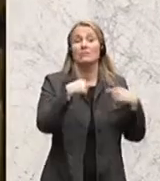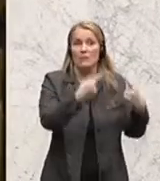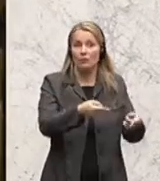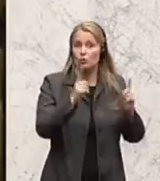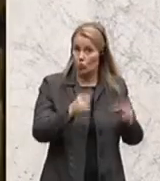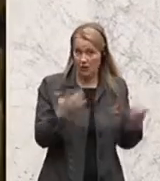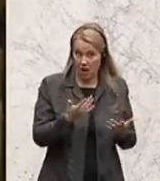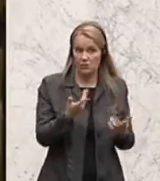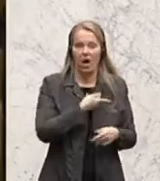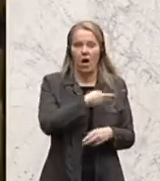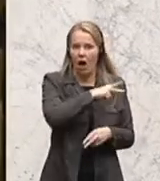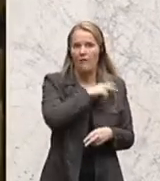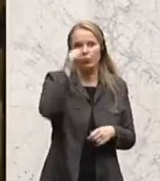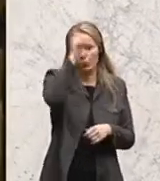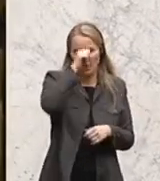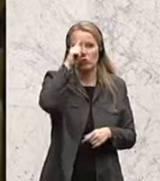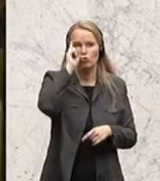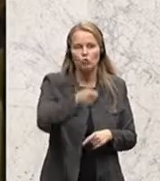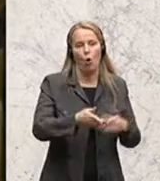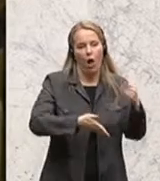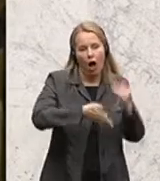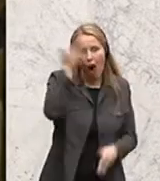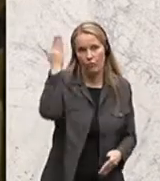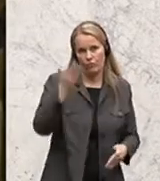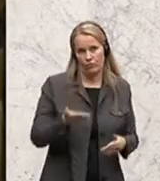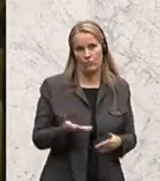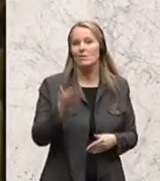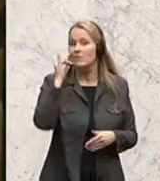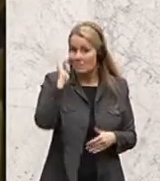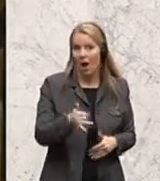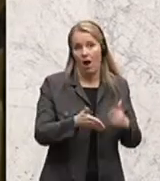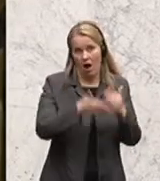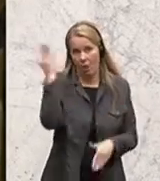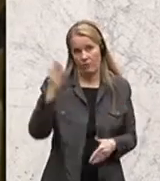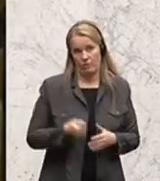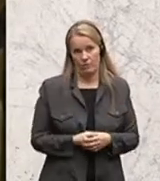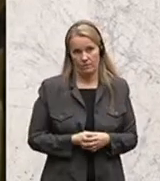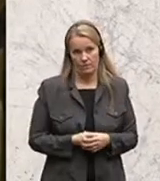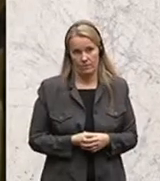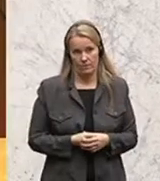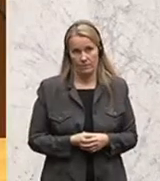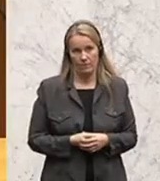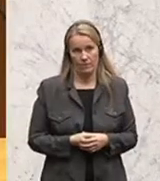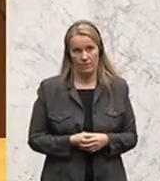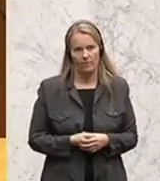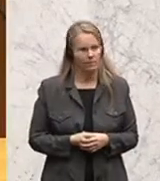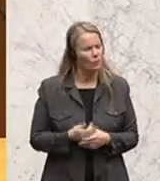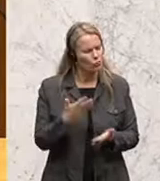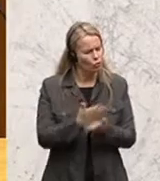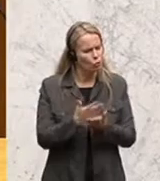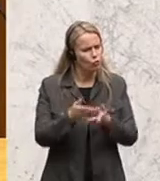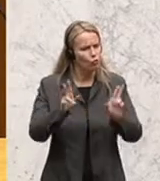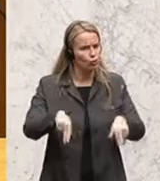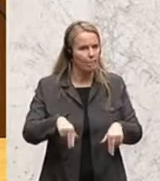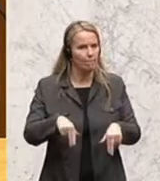dass diesem Haftungswahnsinn ein Ende gesetzt werden sollte. Ja, ein Ende gesetzt werden sollte. Es ist schon richtig so,